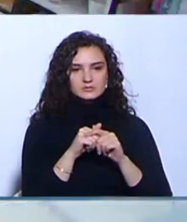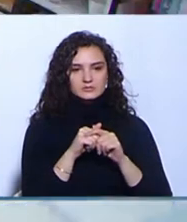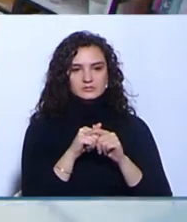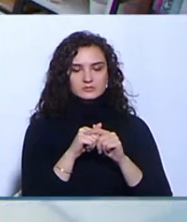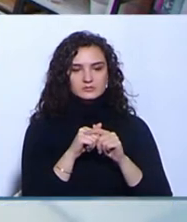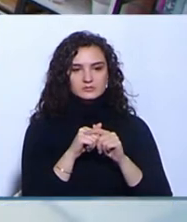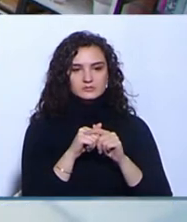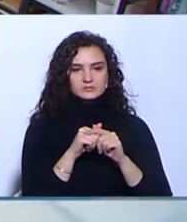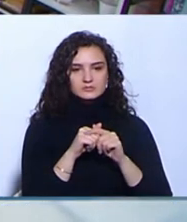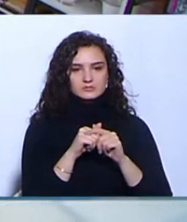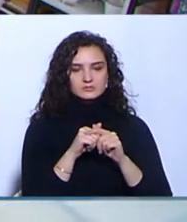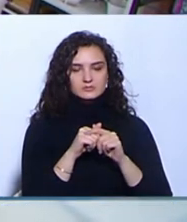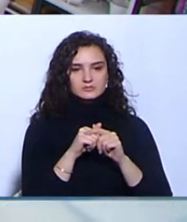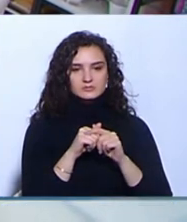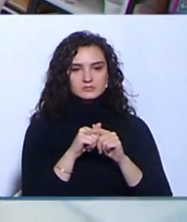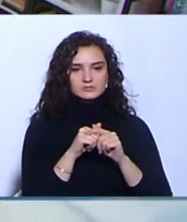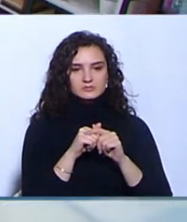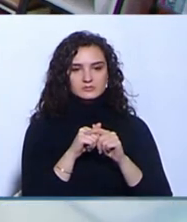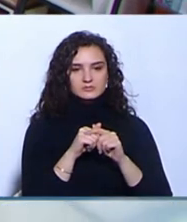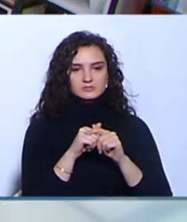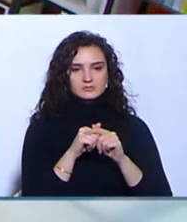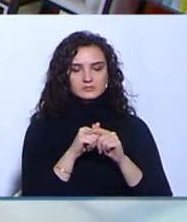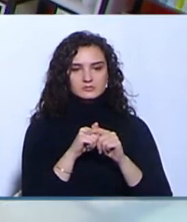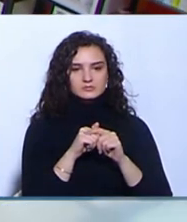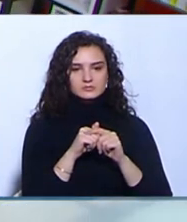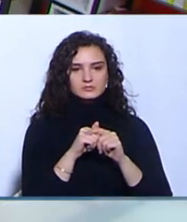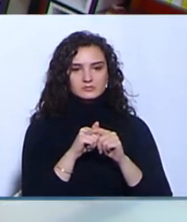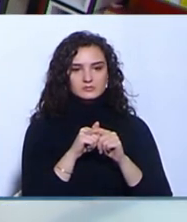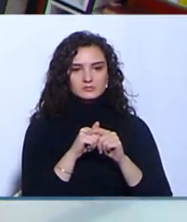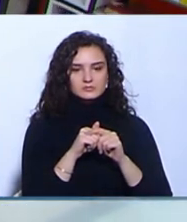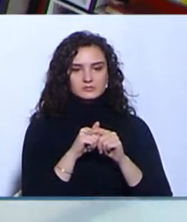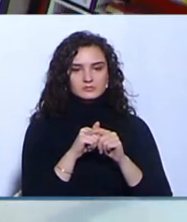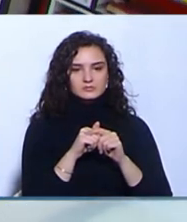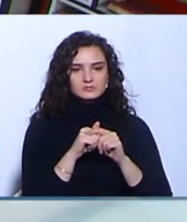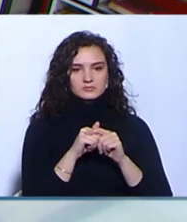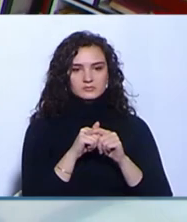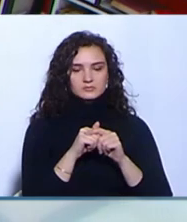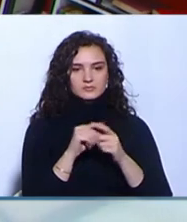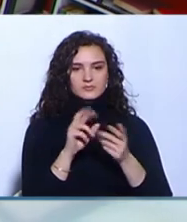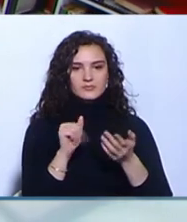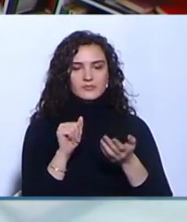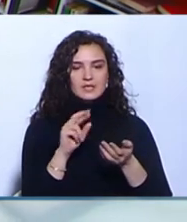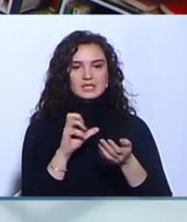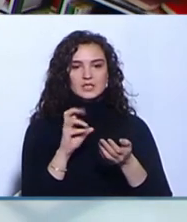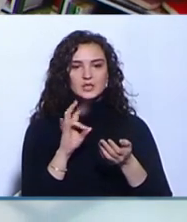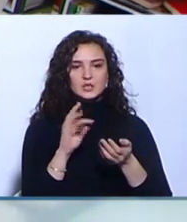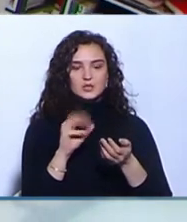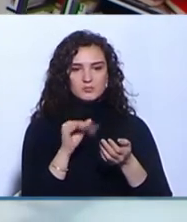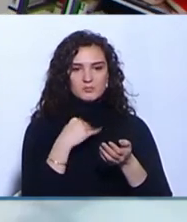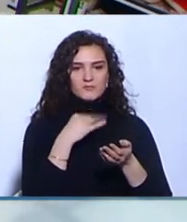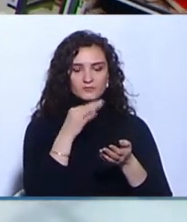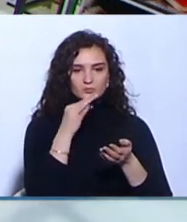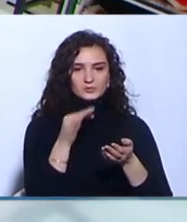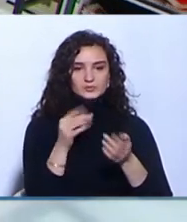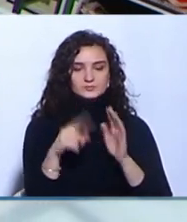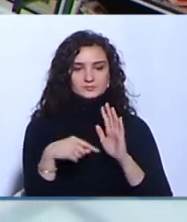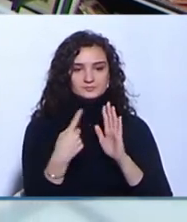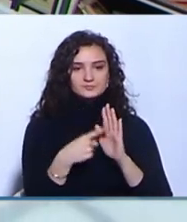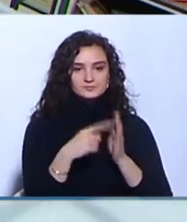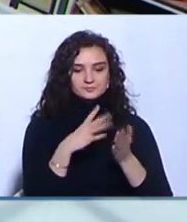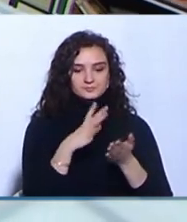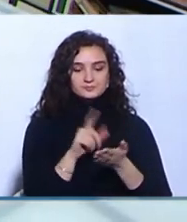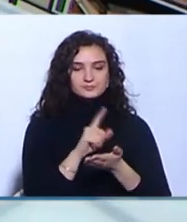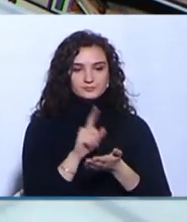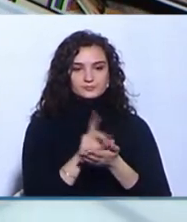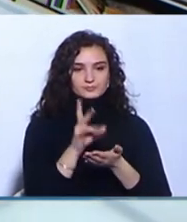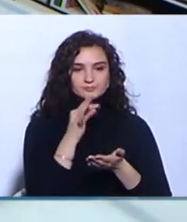ადენომაზე. გაწყდა კავშირი. შეიძლება. ადენომა, ახლა მაშინ უპასუხოთ რა ხან კითხვა დაისვა ხო?